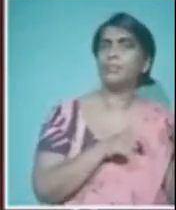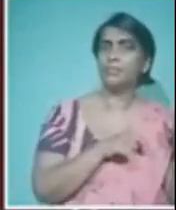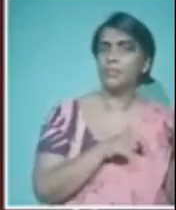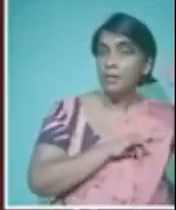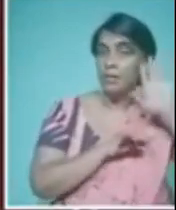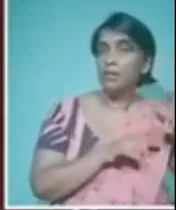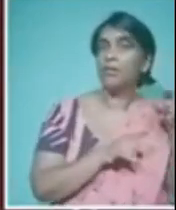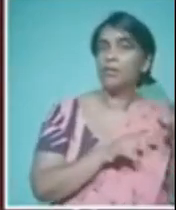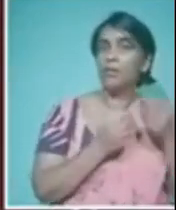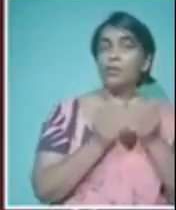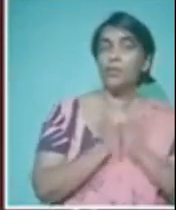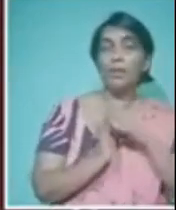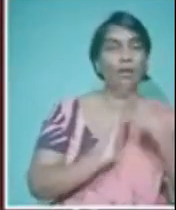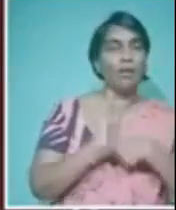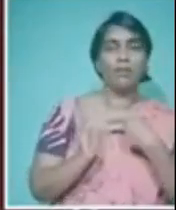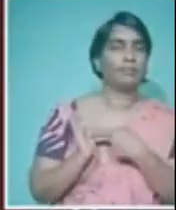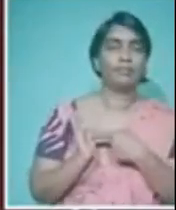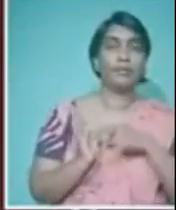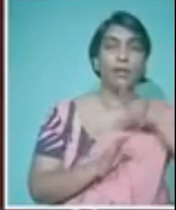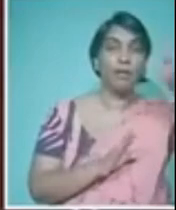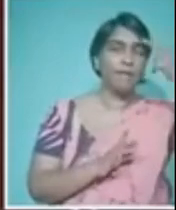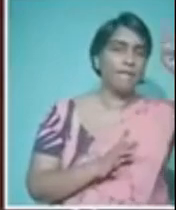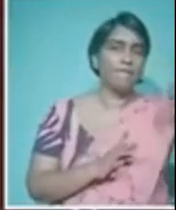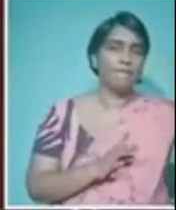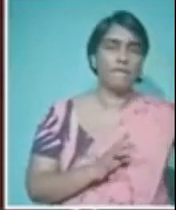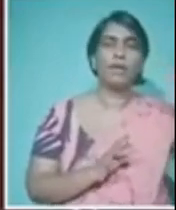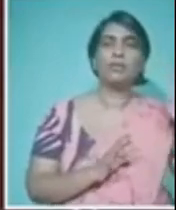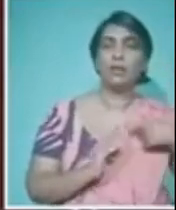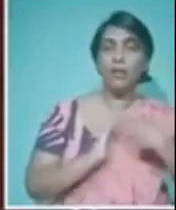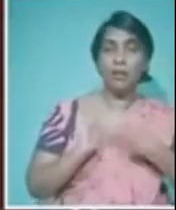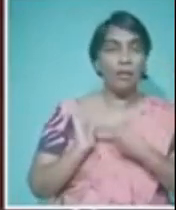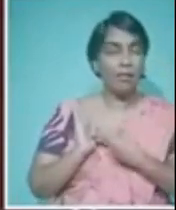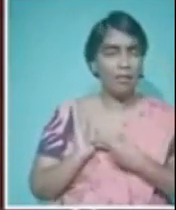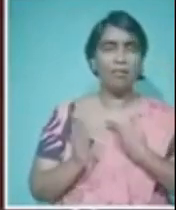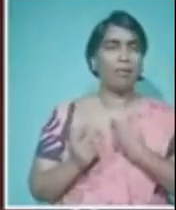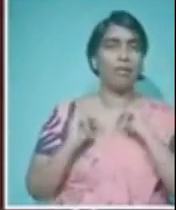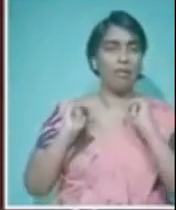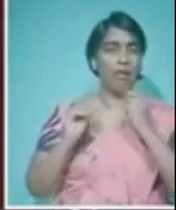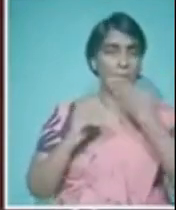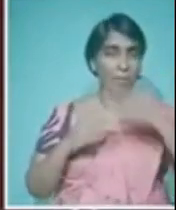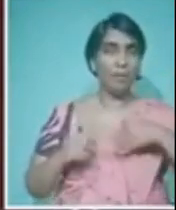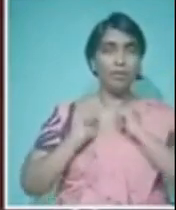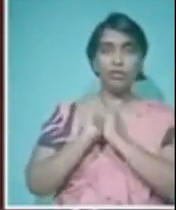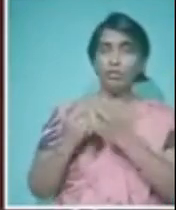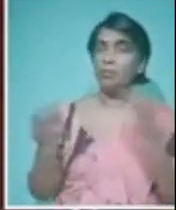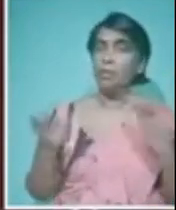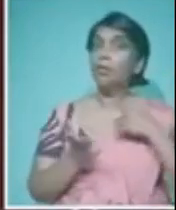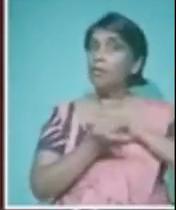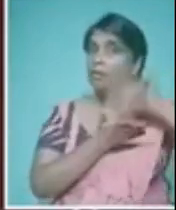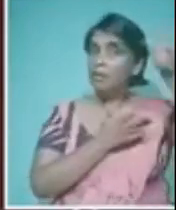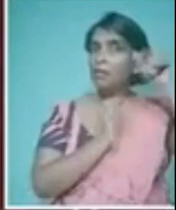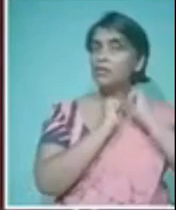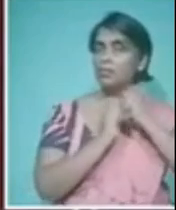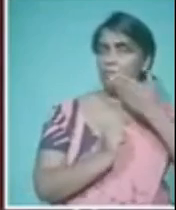ඒ යන්නේ තමන්ගේ රටට වඩා පිටරටවල් පිළිබඳ විශ්වාසයක් තියෙනවා. තමන්ගේ රටේ තමන්ට සුදුසුකම් වලට රැකියාවක් නැති වුණාට